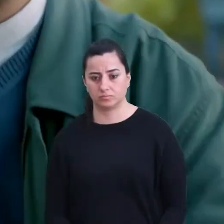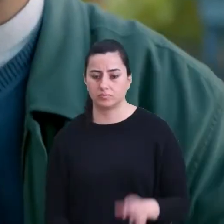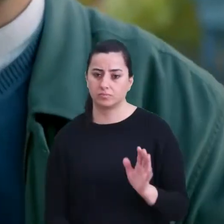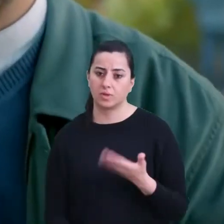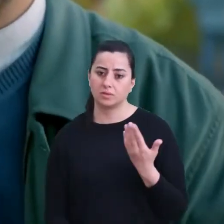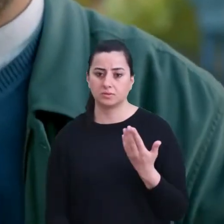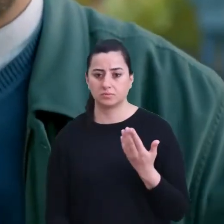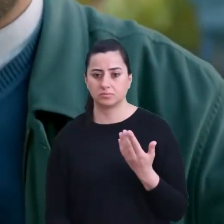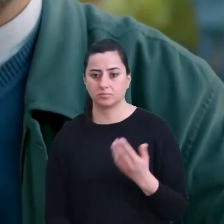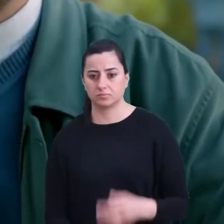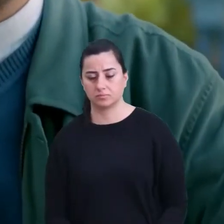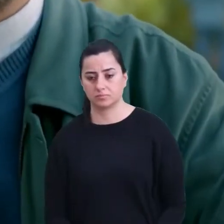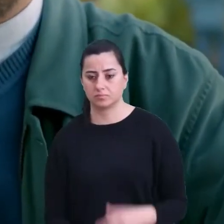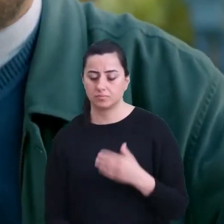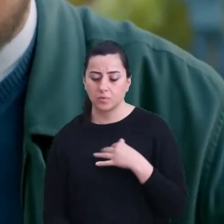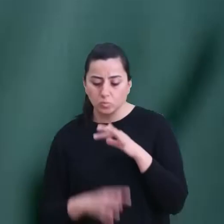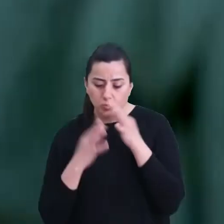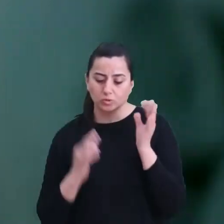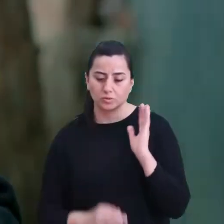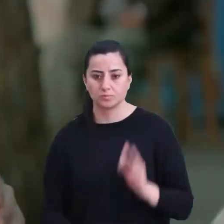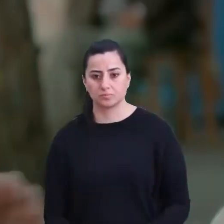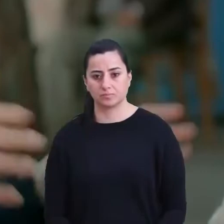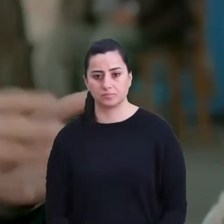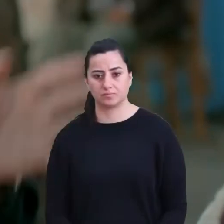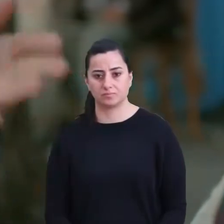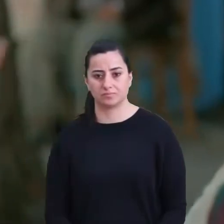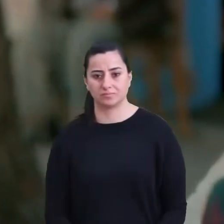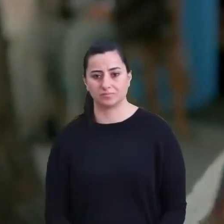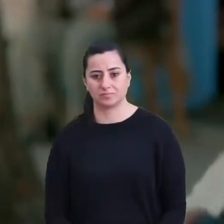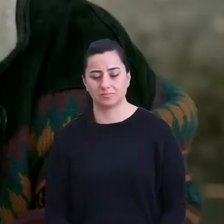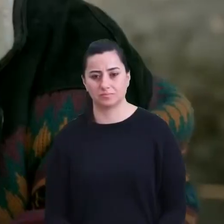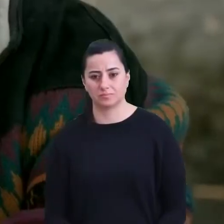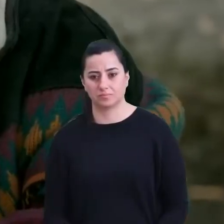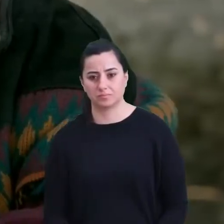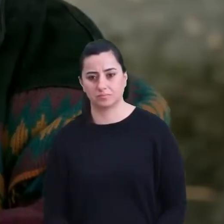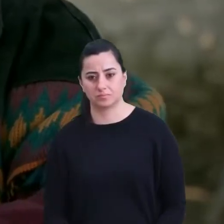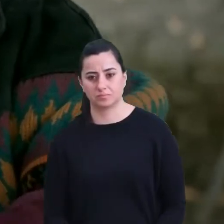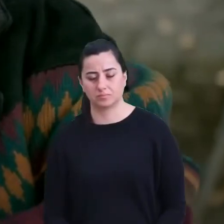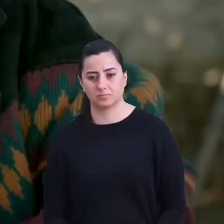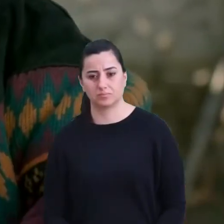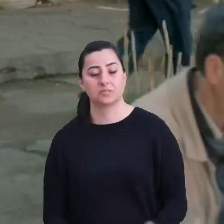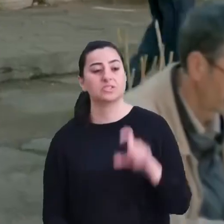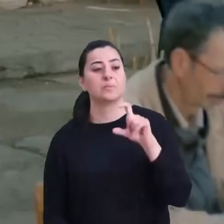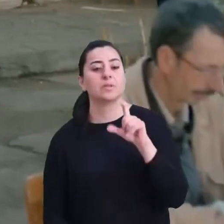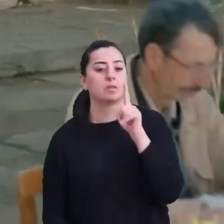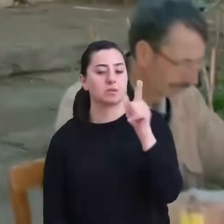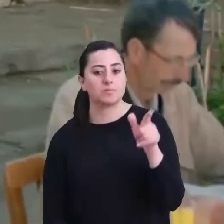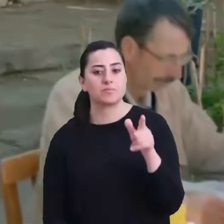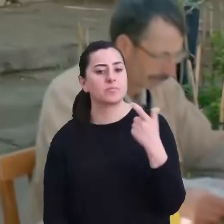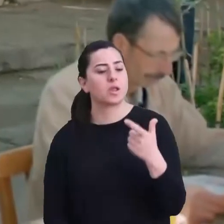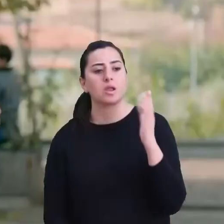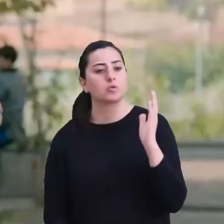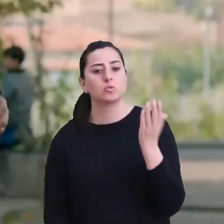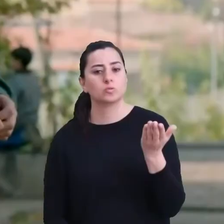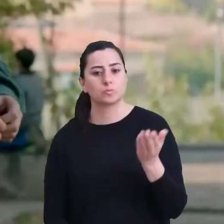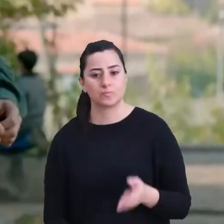Neyse. Bana müsaade. Emin bir şey söyle diye baktı Süleyman'a. Cemil. Nereye